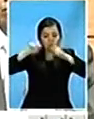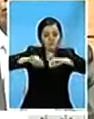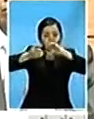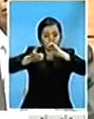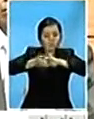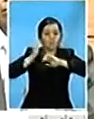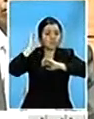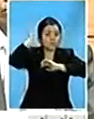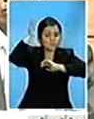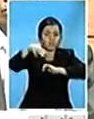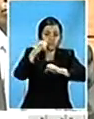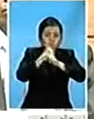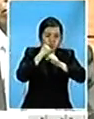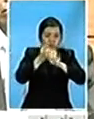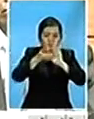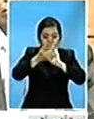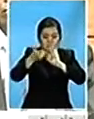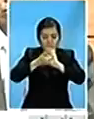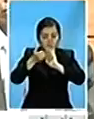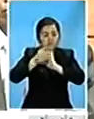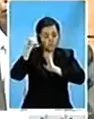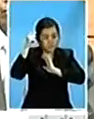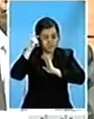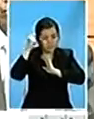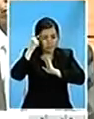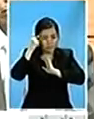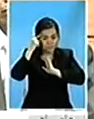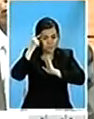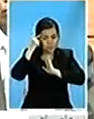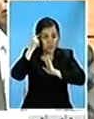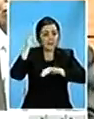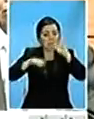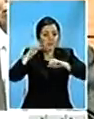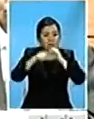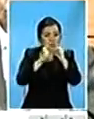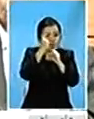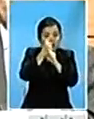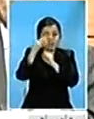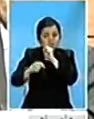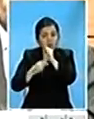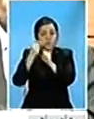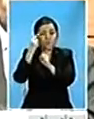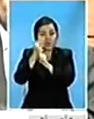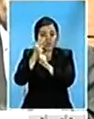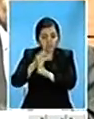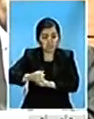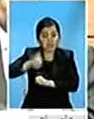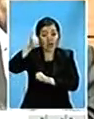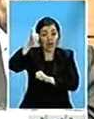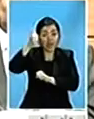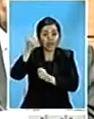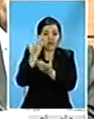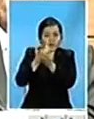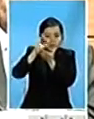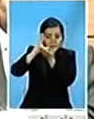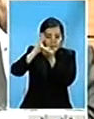นะครับก่อนที่จะมีการเบิกจ่ายเขาคาดว่าอย่าน้อยอีกปี2ปีครับเพราะฉะนั้นกว่าจะใช้หมดเนี่ยค